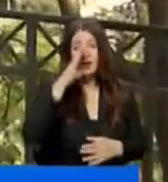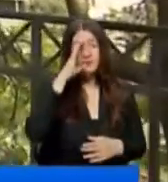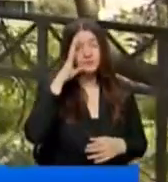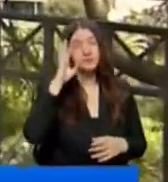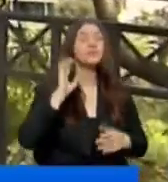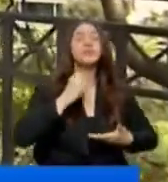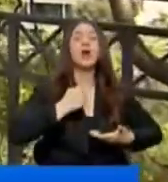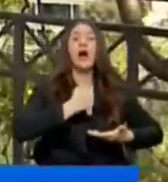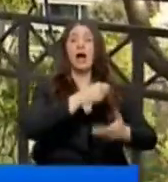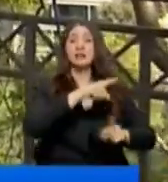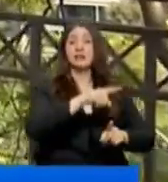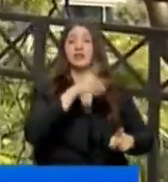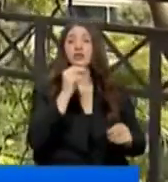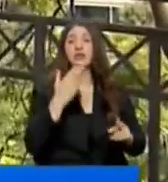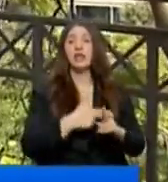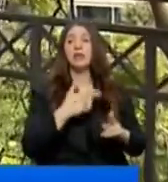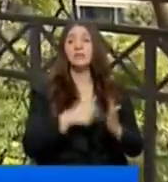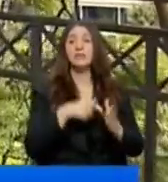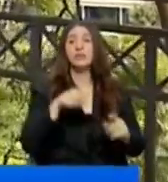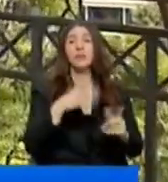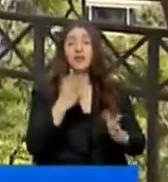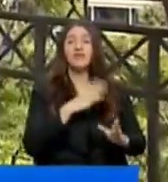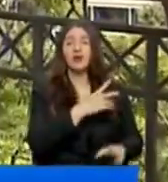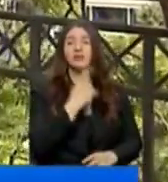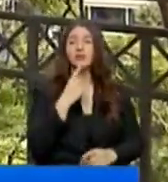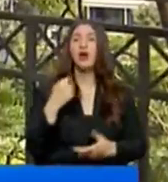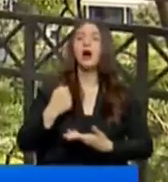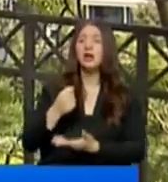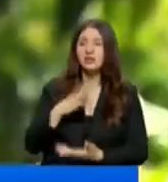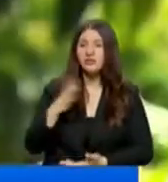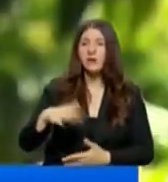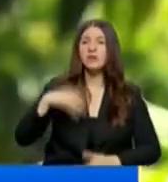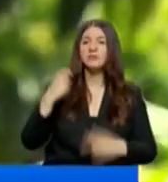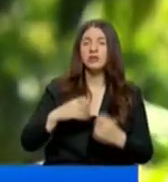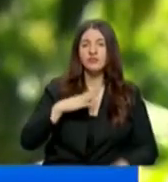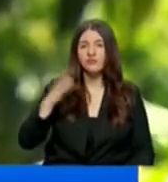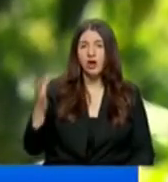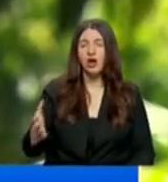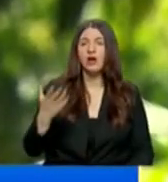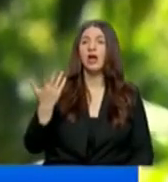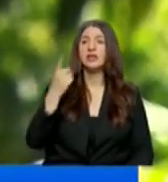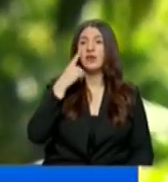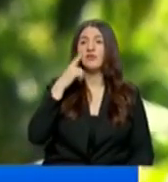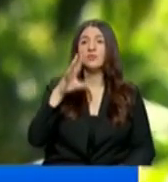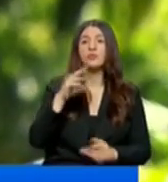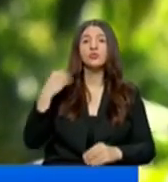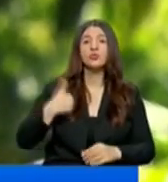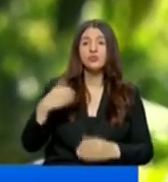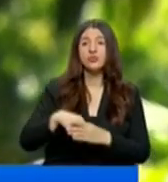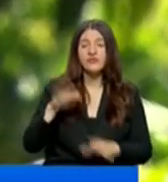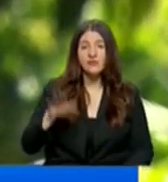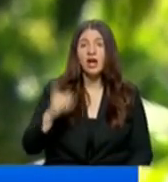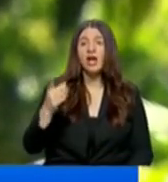hazinede çok deneyimli isimler şu anda bile var demiştiniz. Hazinede var, Merkez Bankası'nda var, devletin bütün kurumlarında